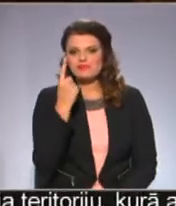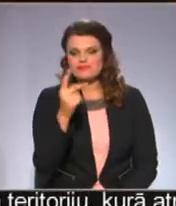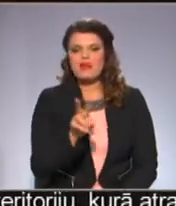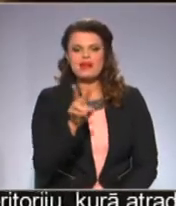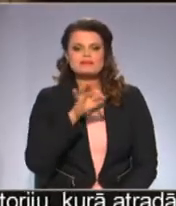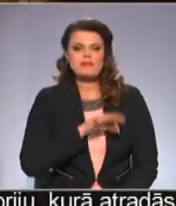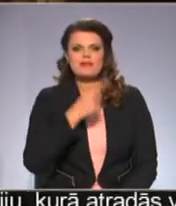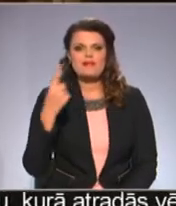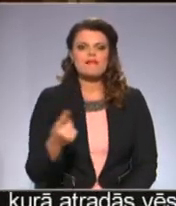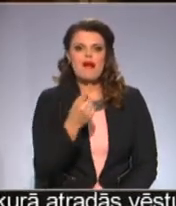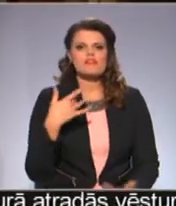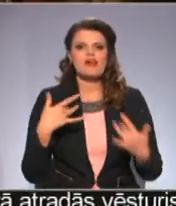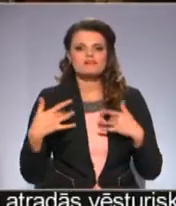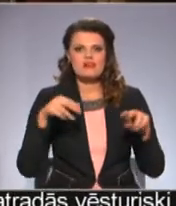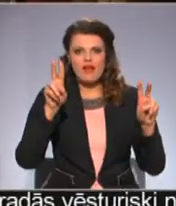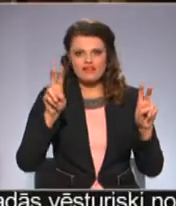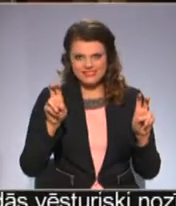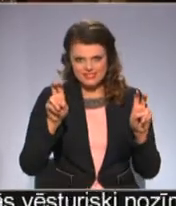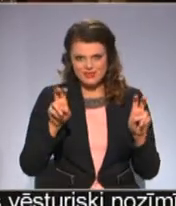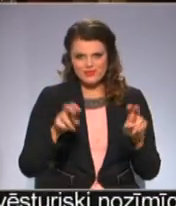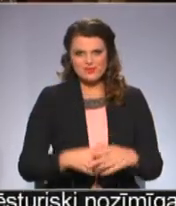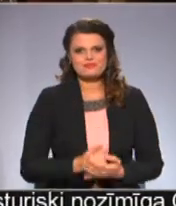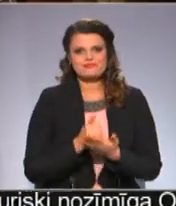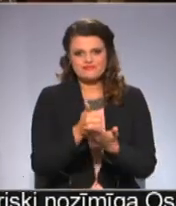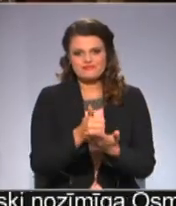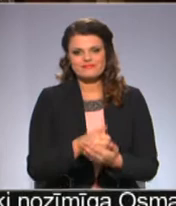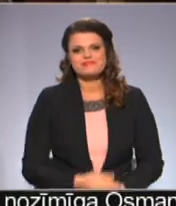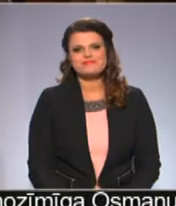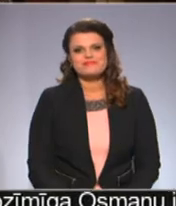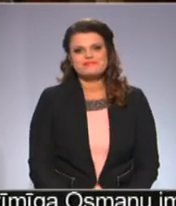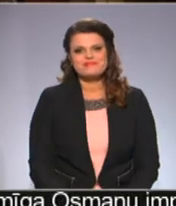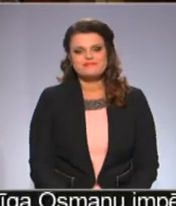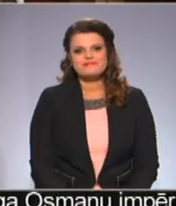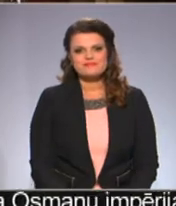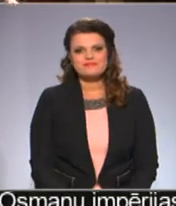kas pelnīs gada izrādes titulu. Aiga Vendeliņa, Arturs Gruzdiņš, Vidzemes televīzija.